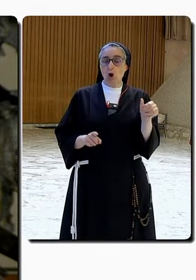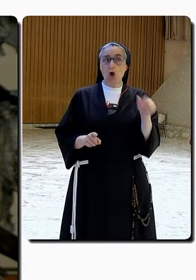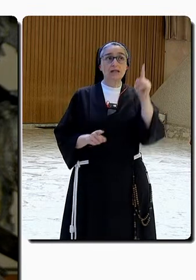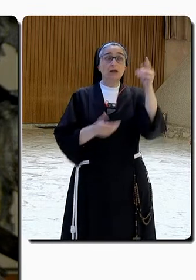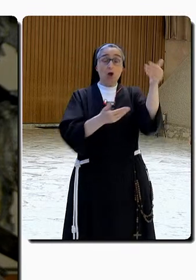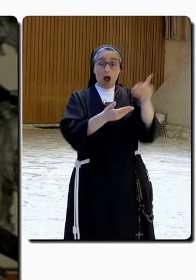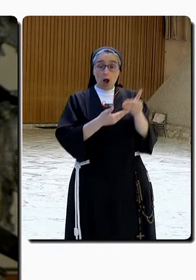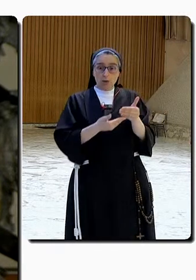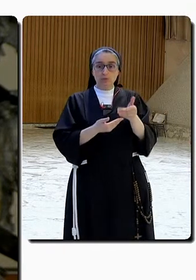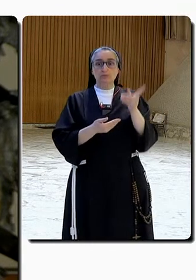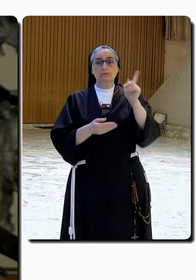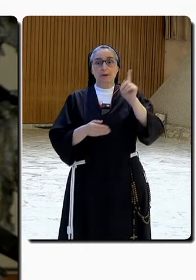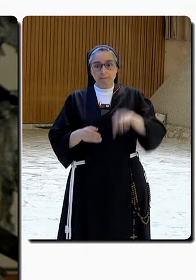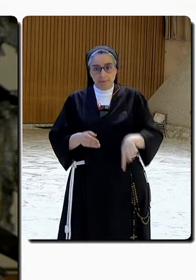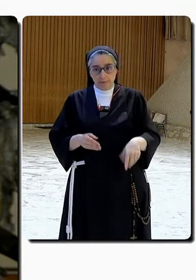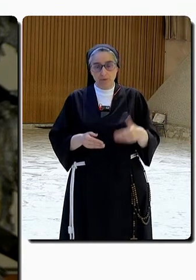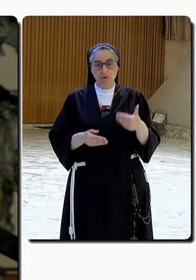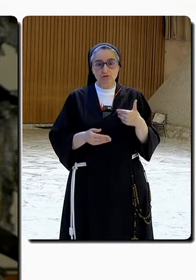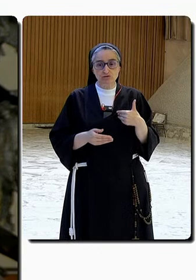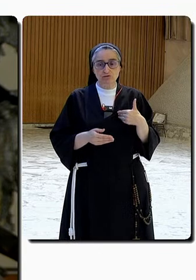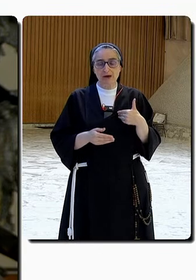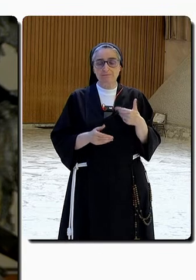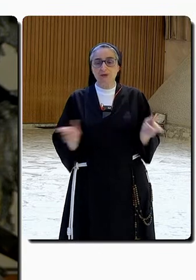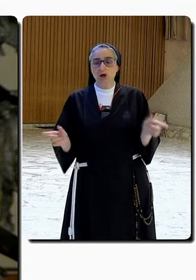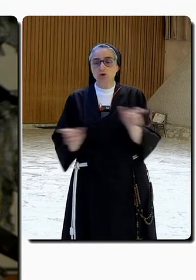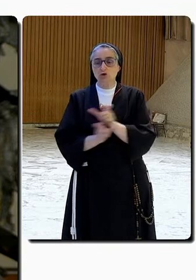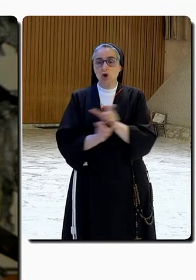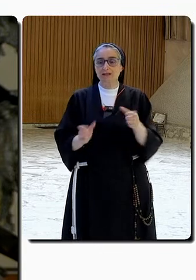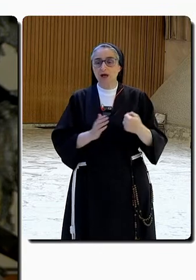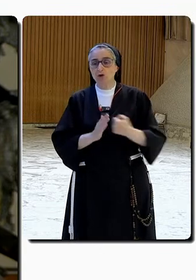di Dio, ma anche di reciproco sostegno,